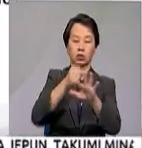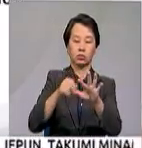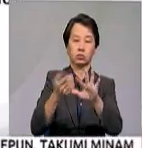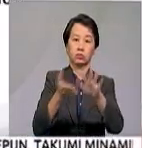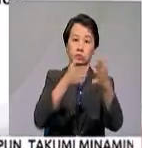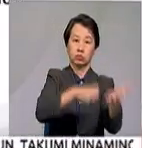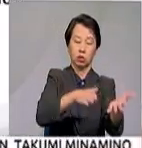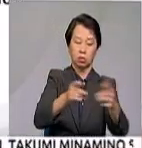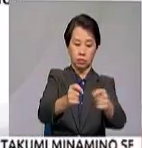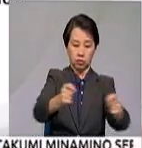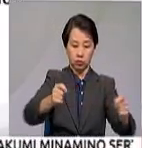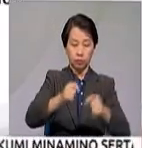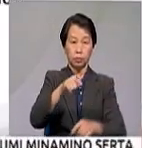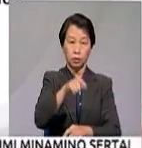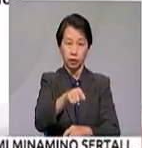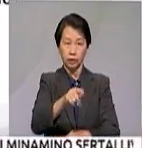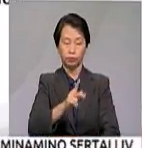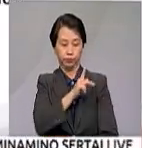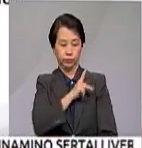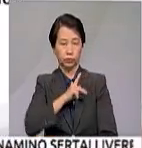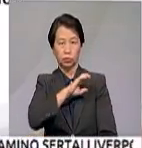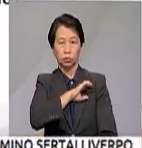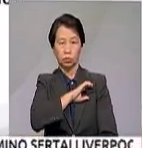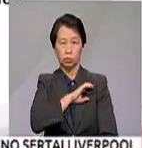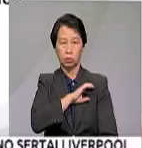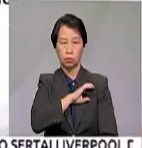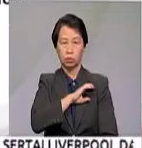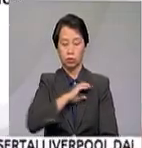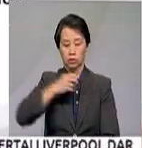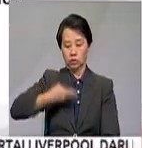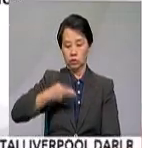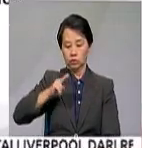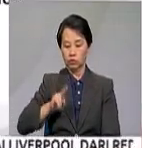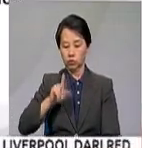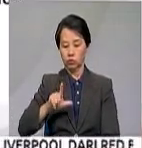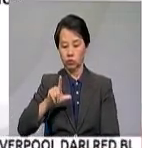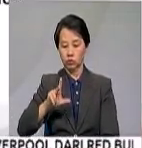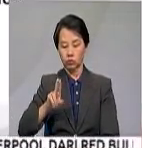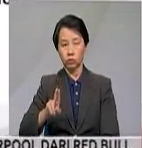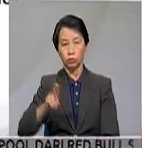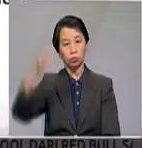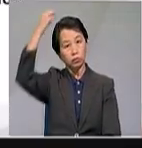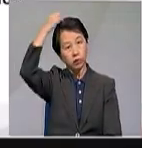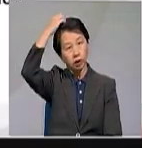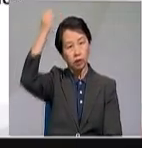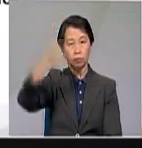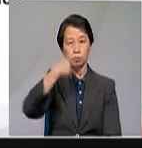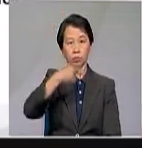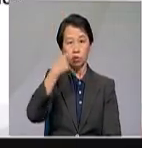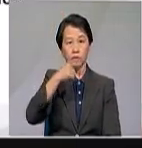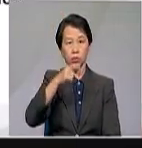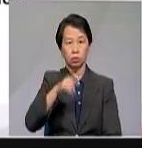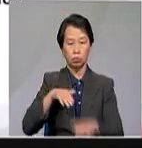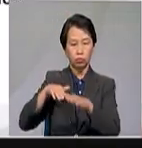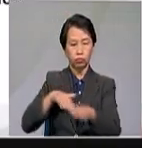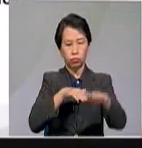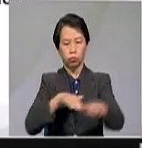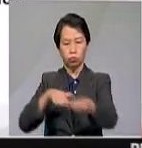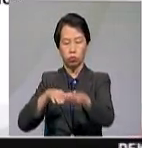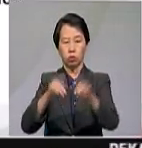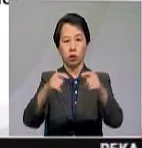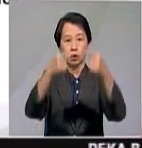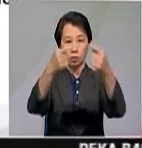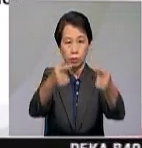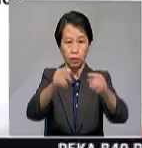maut di lokasi kejadian. Ketua Polis Daerah Hulu Selangor, Superintenden Azman Abdul Rahman berkata, konvoi berkenaan dalam perjalanan